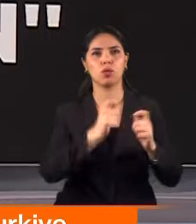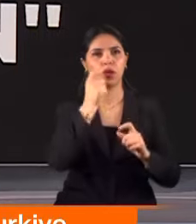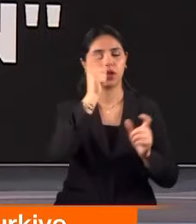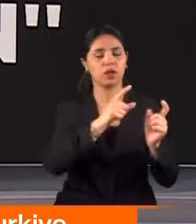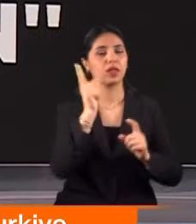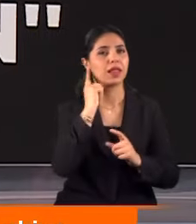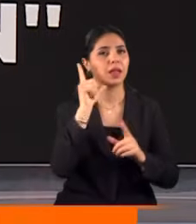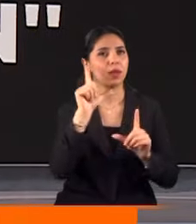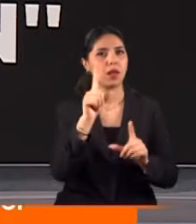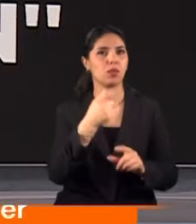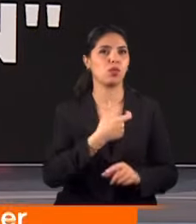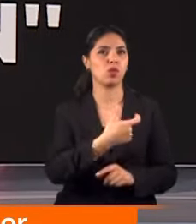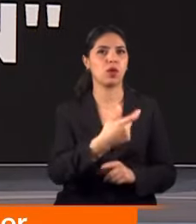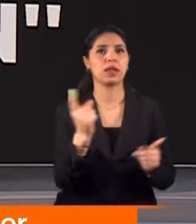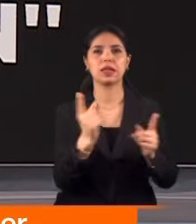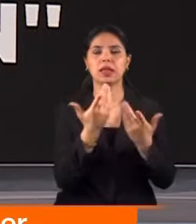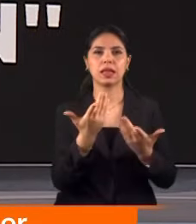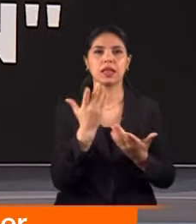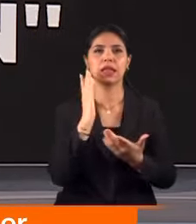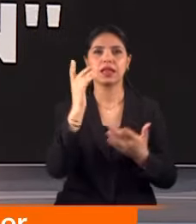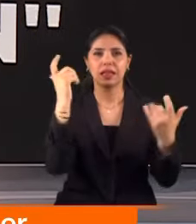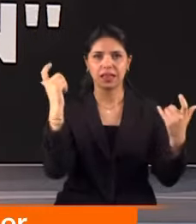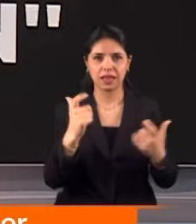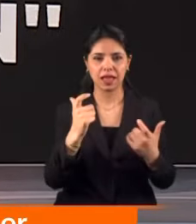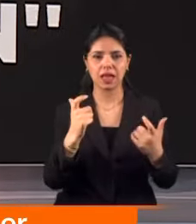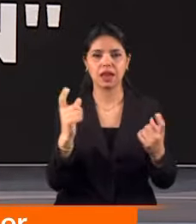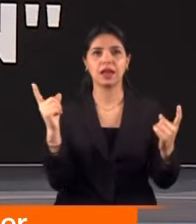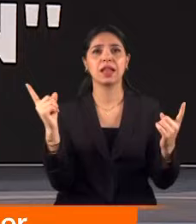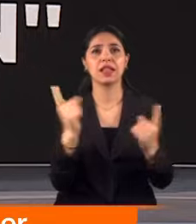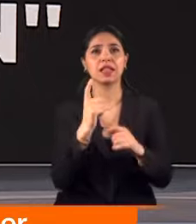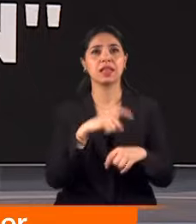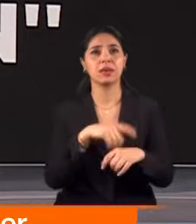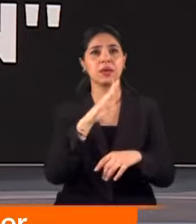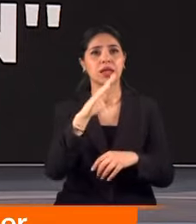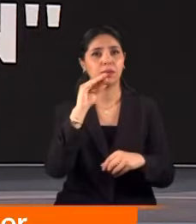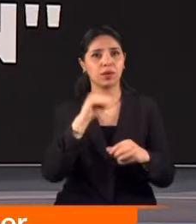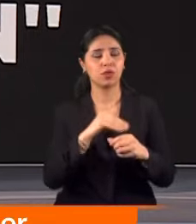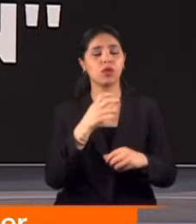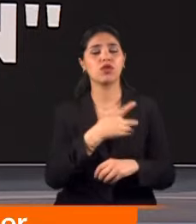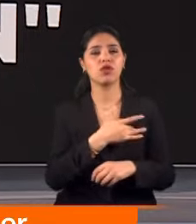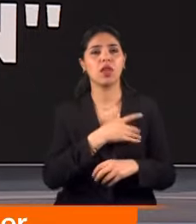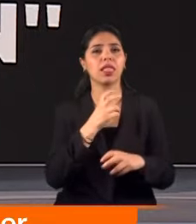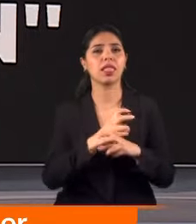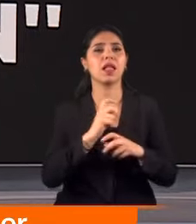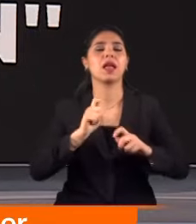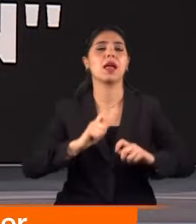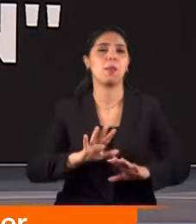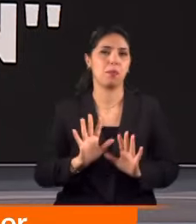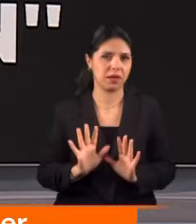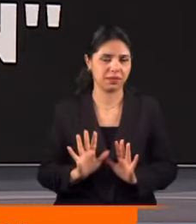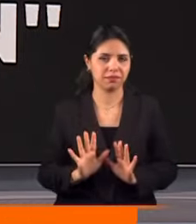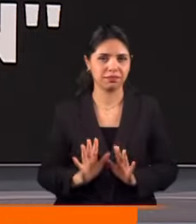vermesi gereken bir uyarı bu. Özeti şu: gideceğiniz yere daha kısa sürede gidebilmek uğruna canınızı tehlikeye